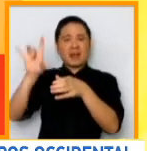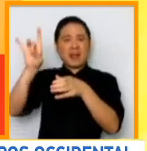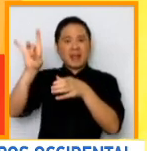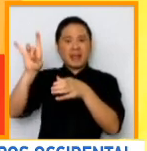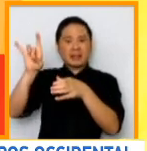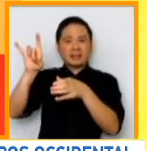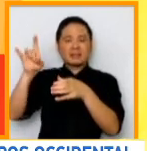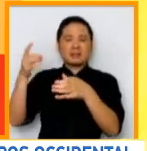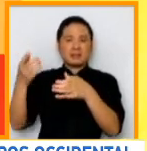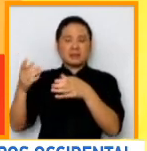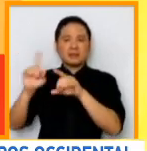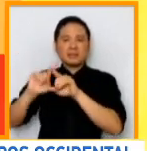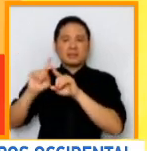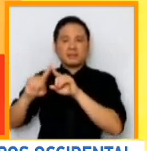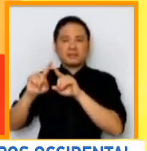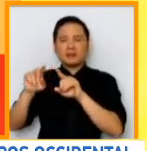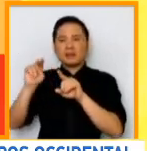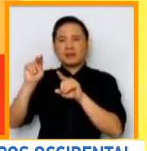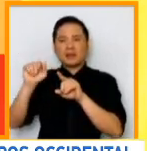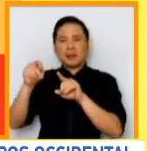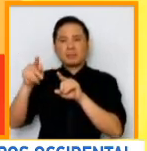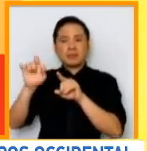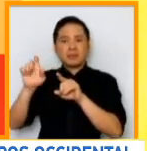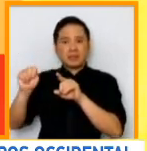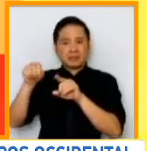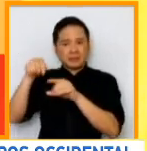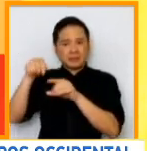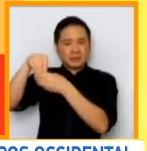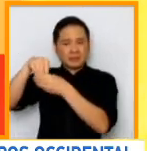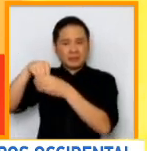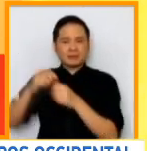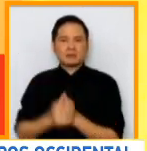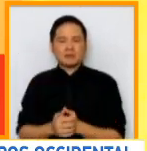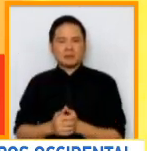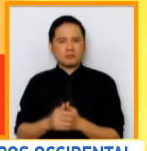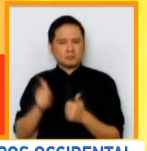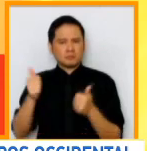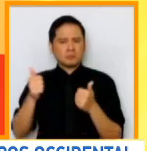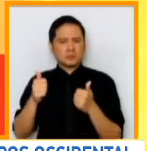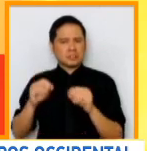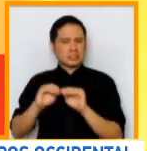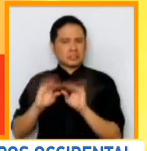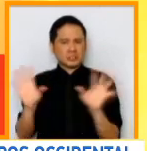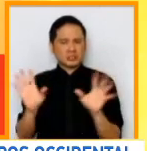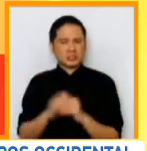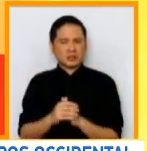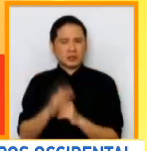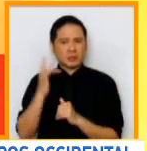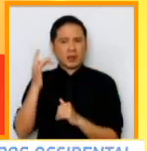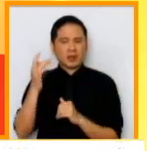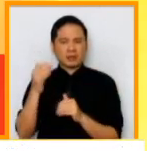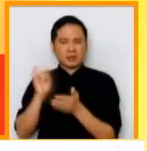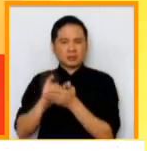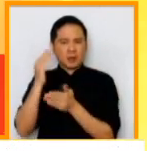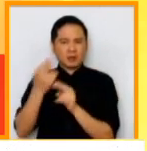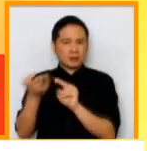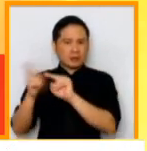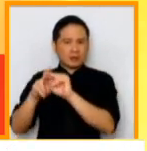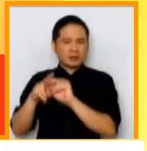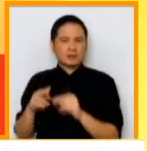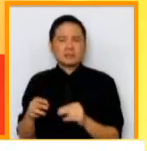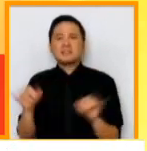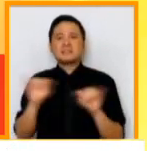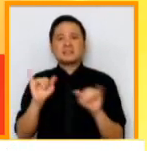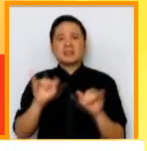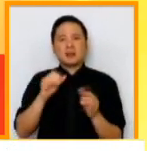32 pesos ng mga 4 pesos. Na make sense nga naman bakit kami bibili ng tingi, di ba? Parang ano yan, bottled water yan eh. Bakit yes.